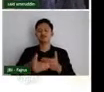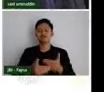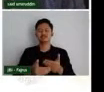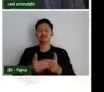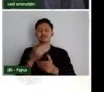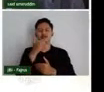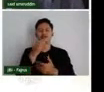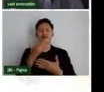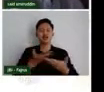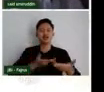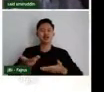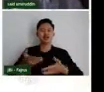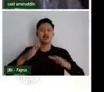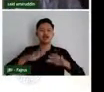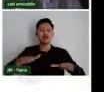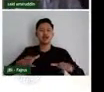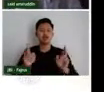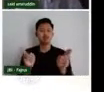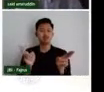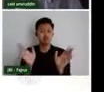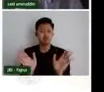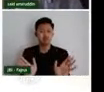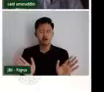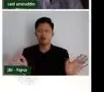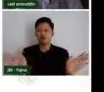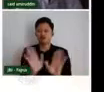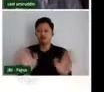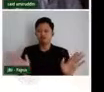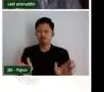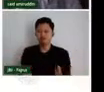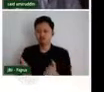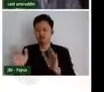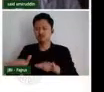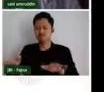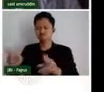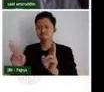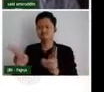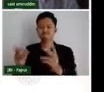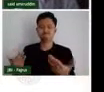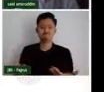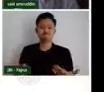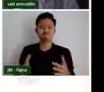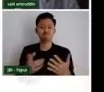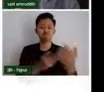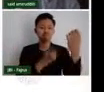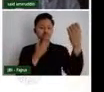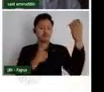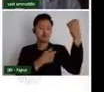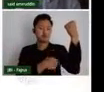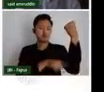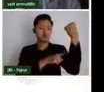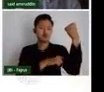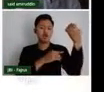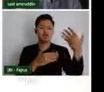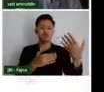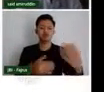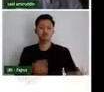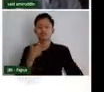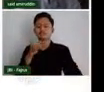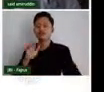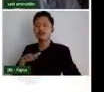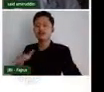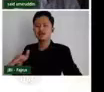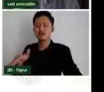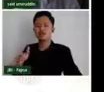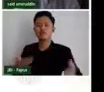bagi anak-anak yang normal saja. Hanya bisa memberikan layanan bagi anak-anak yang memang mampu dan cerdas saja. Sementara anak-anak yang mempunyai kebutuhan